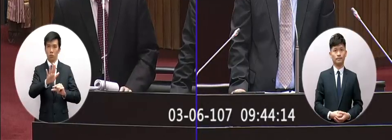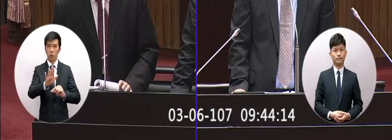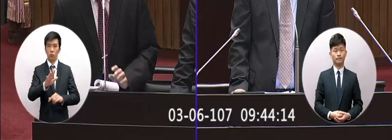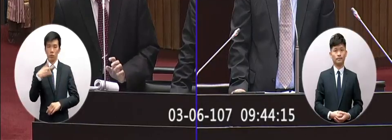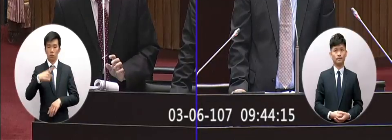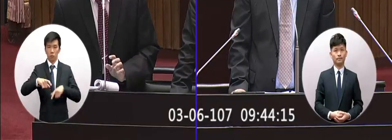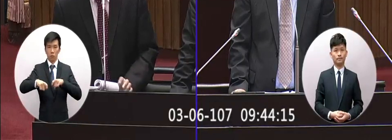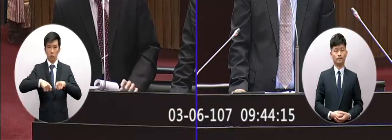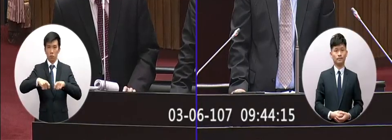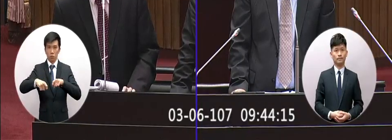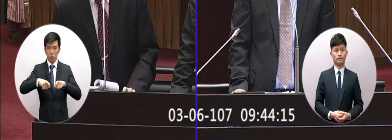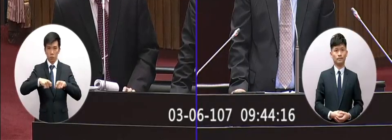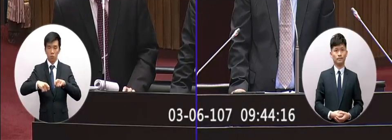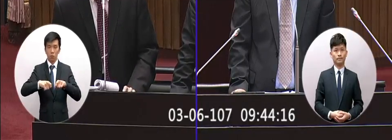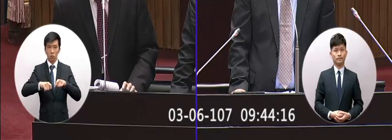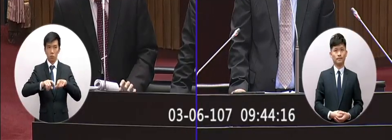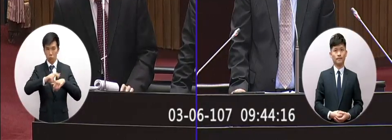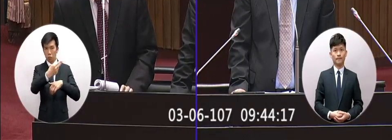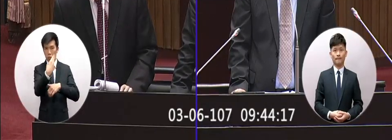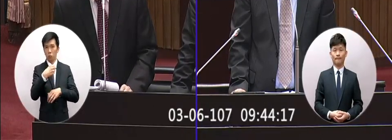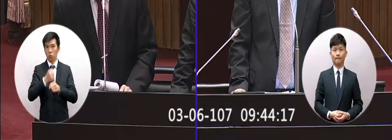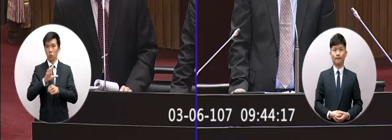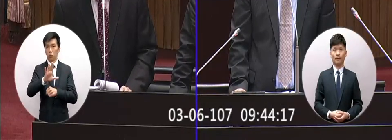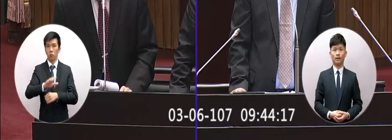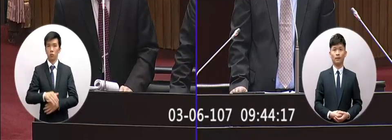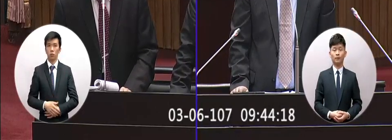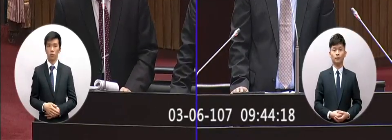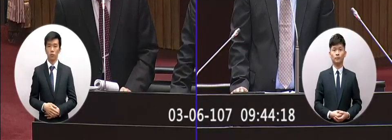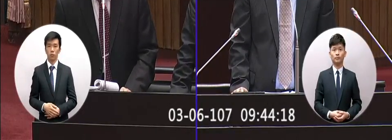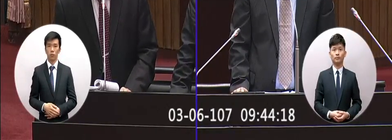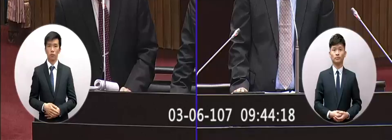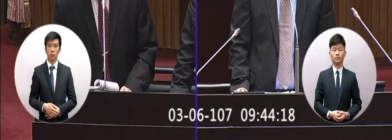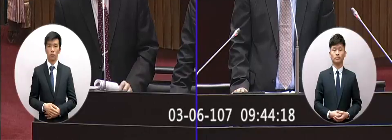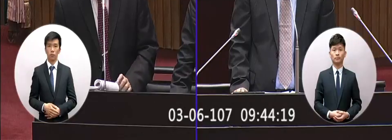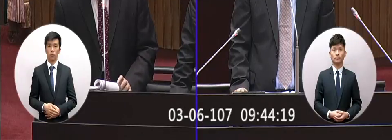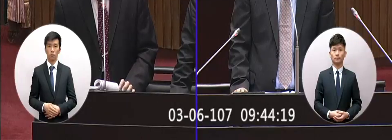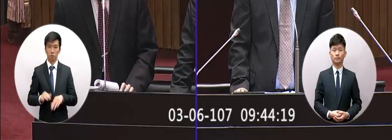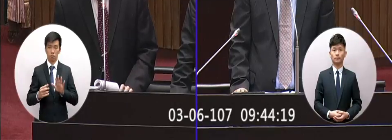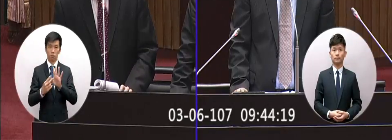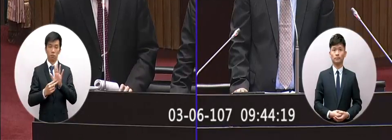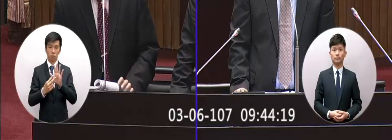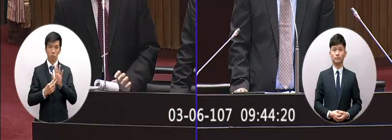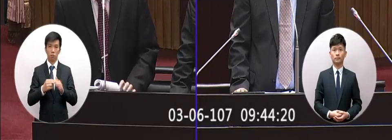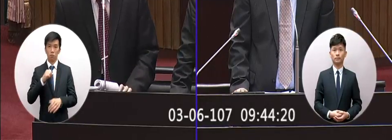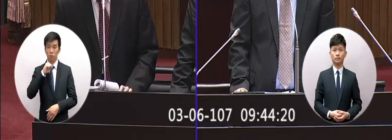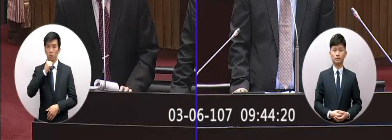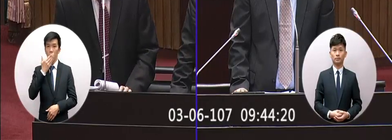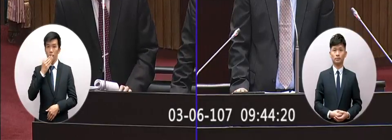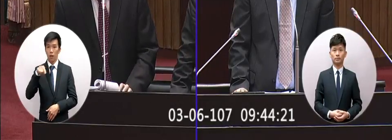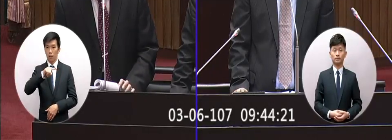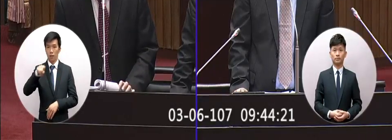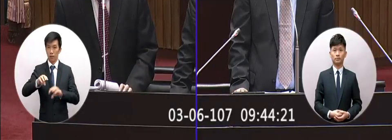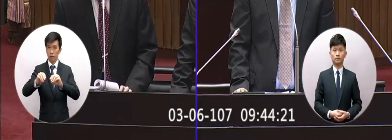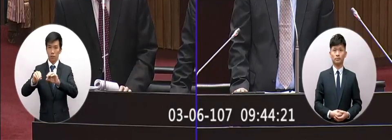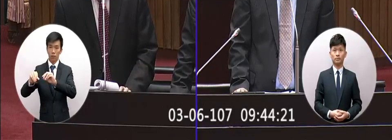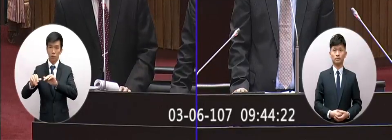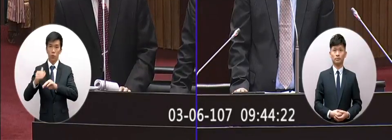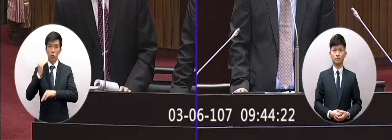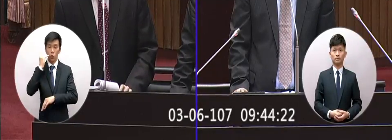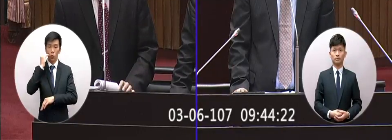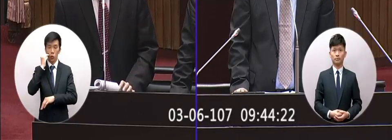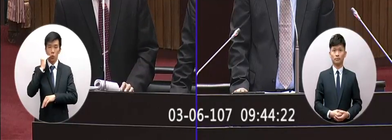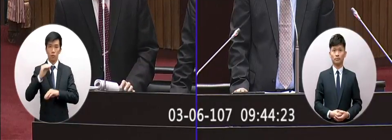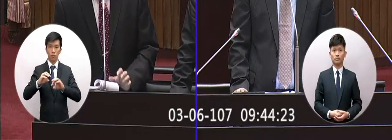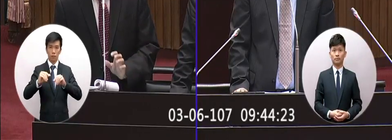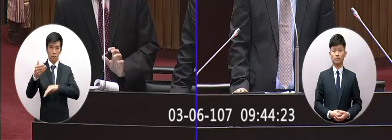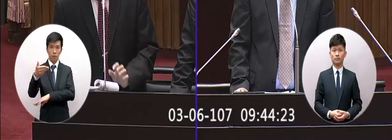策性的一个指示了。那以目前来说的话，现在就是台糖的这些土地，如果地方政府